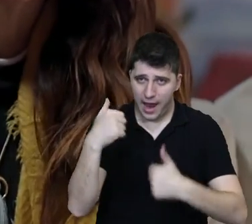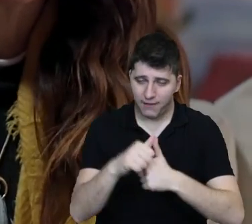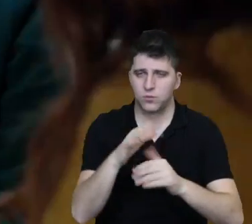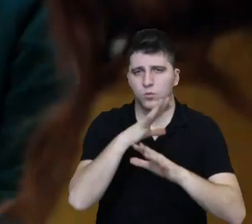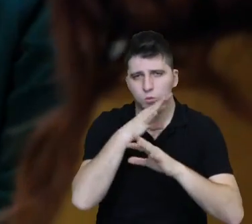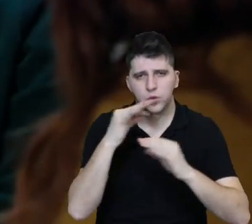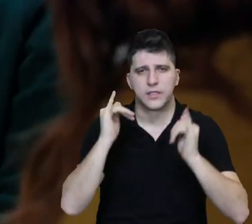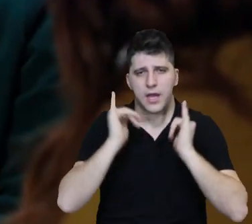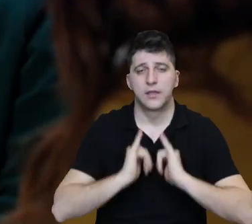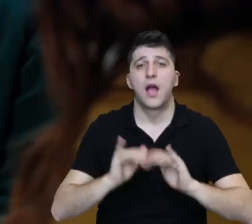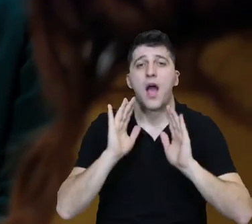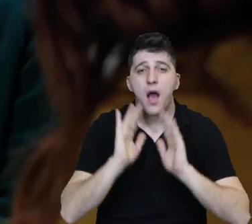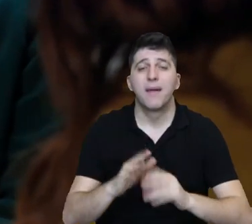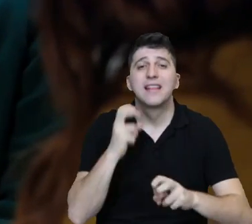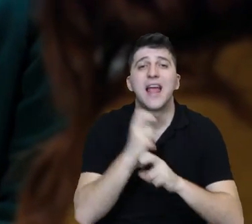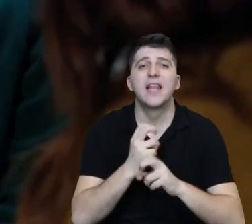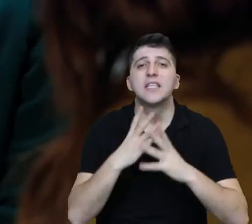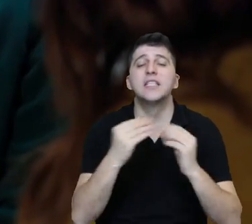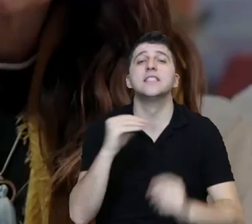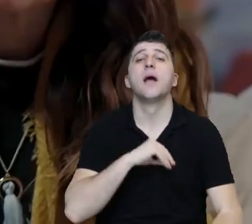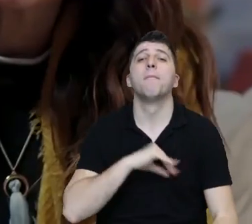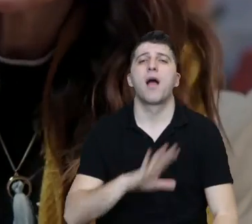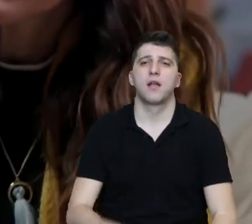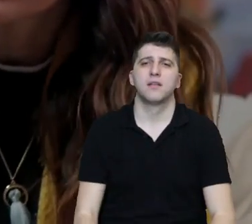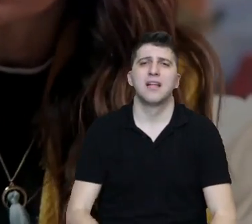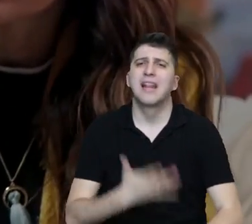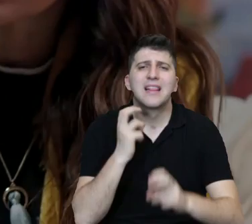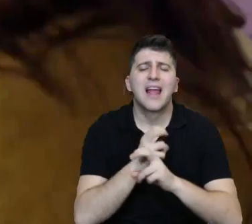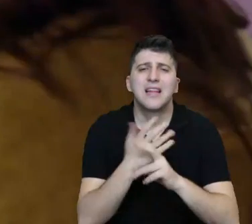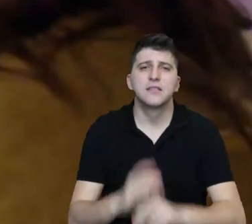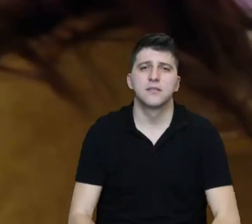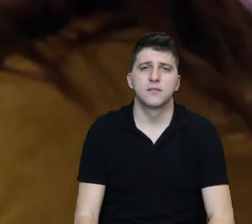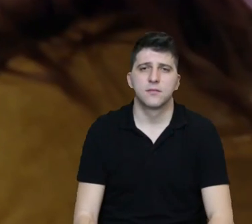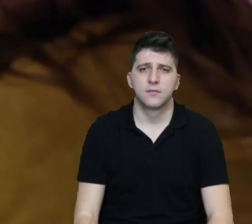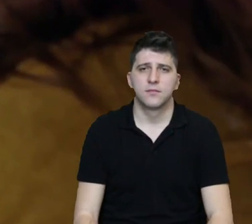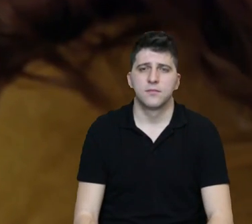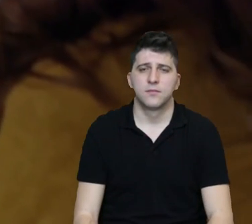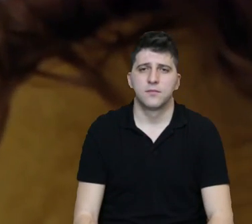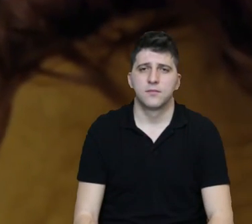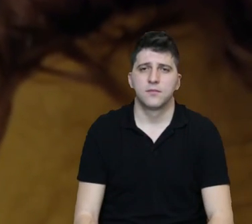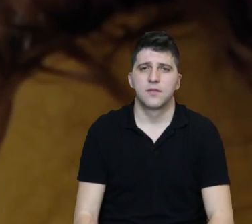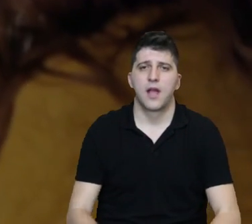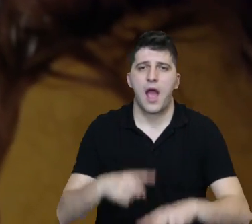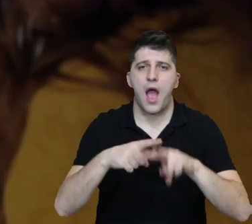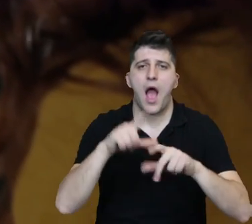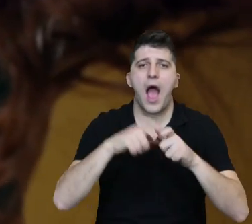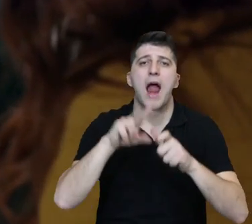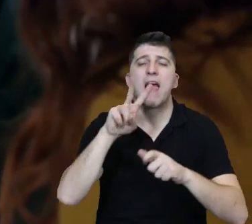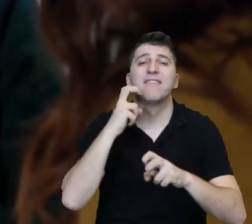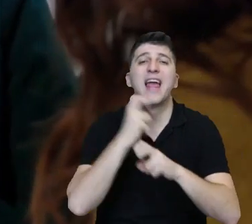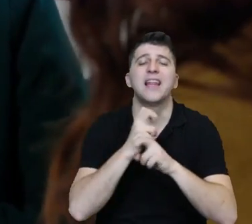muradına erdin ama tehlike geçti sanma. Ne tehlikesi? Alev tehlikesi.